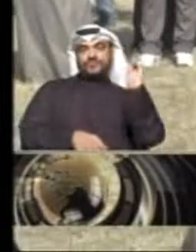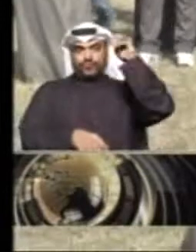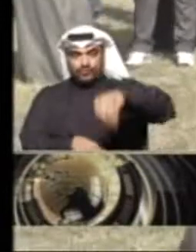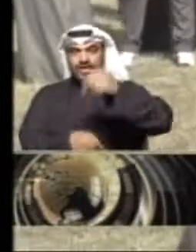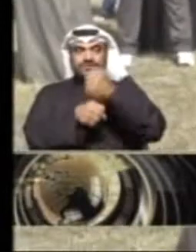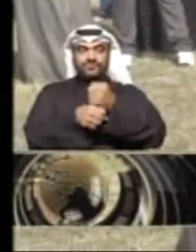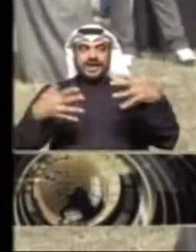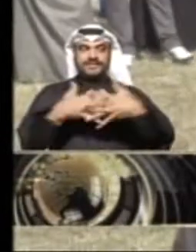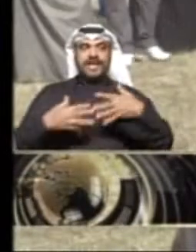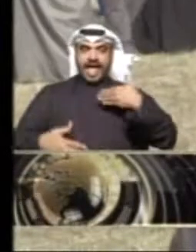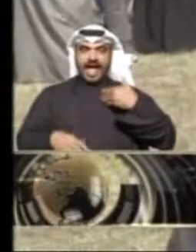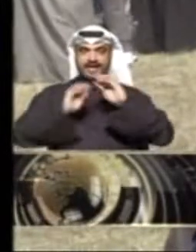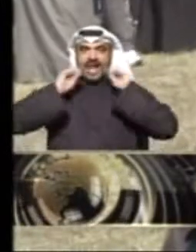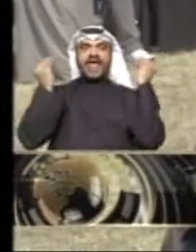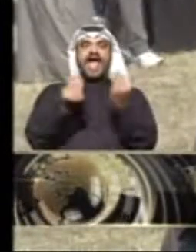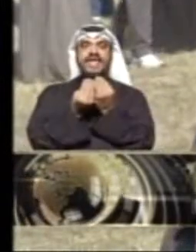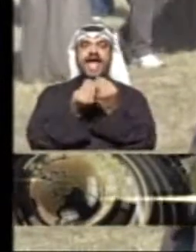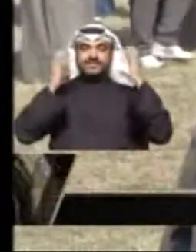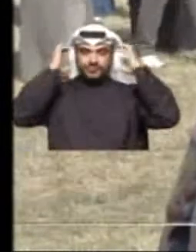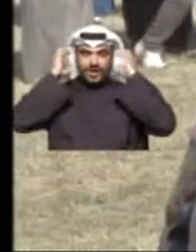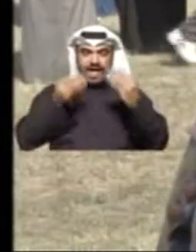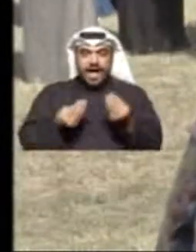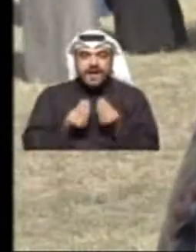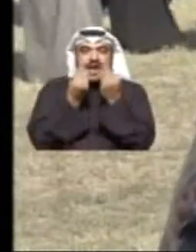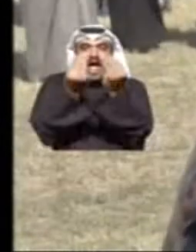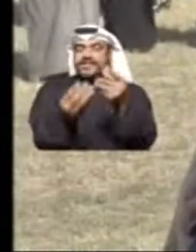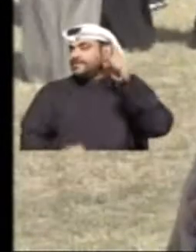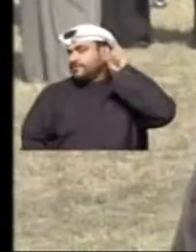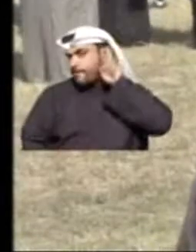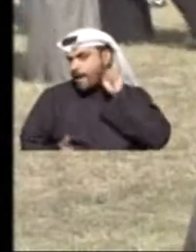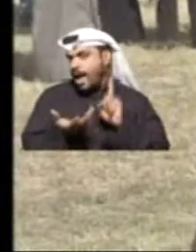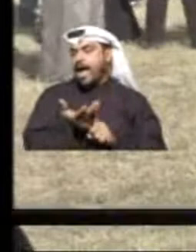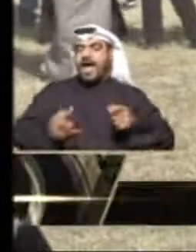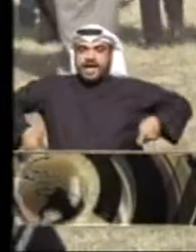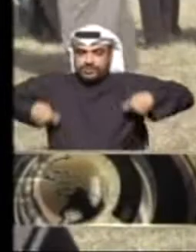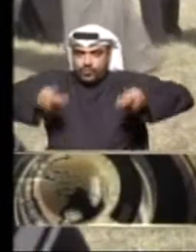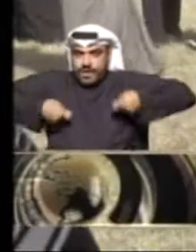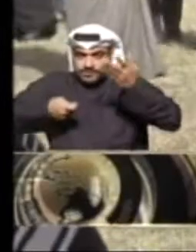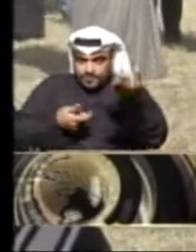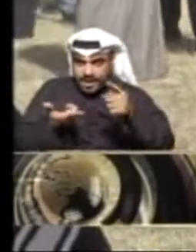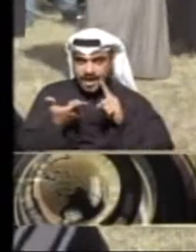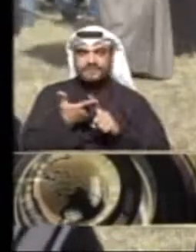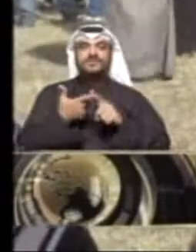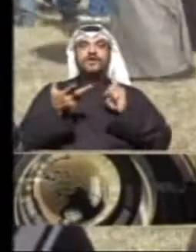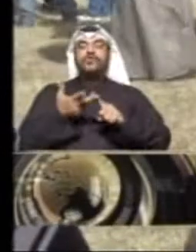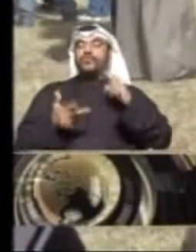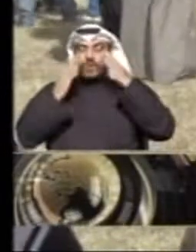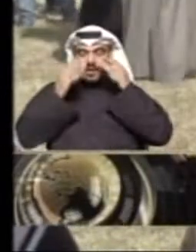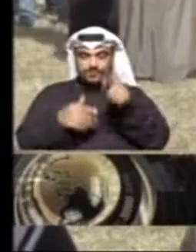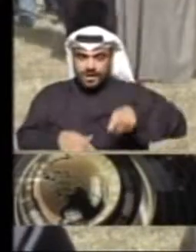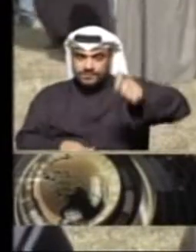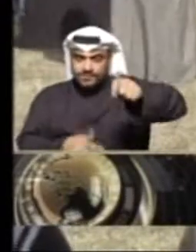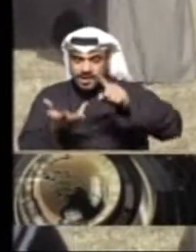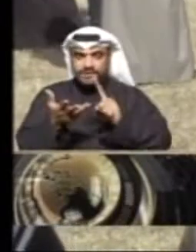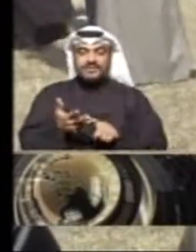الخاص. الهيئة تقدم الأجهزة التعويضية. في الوقت الحالي الأجهزة التعويضية التي تقدم للمعاق